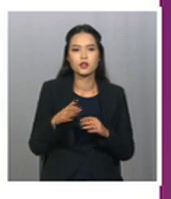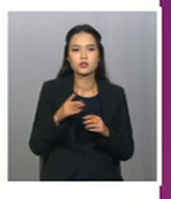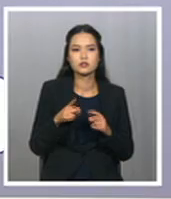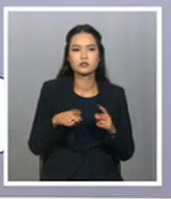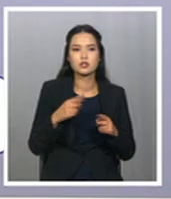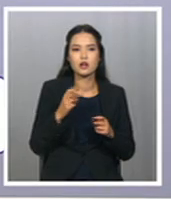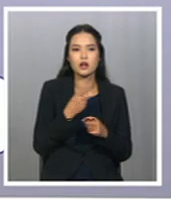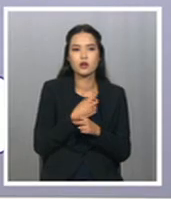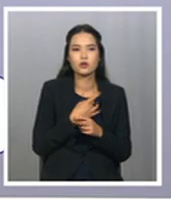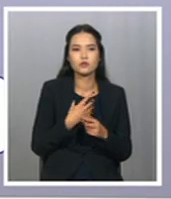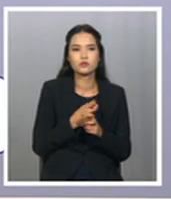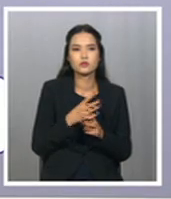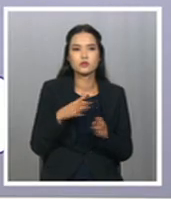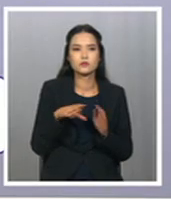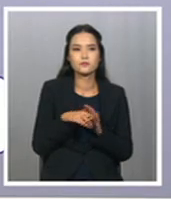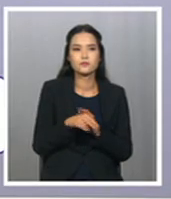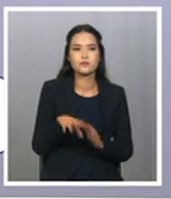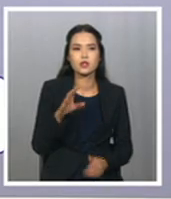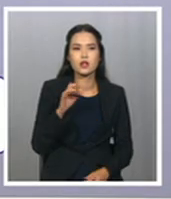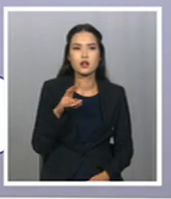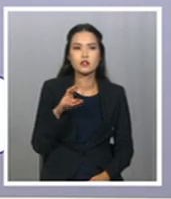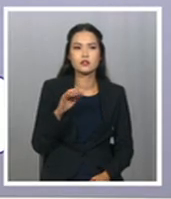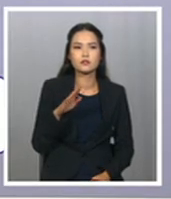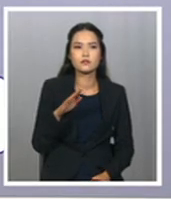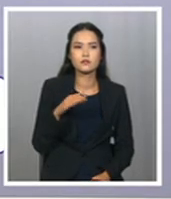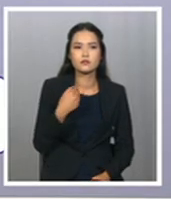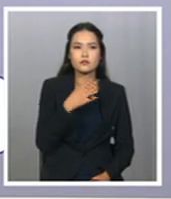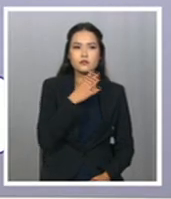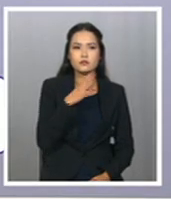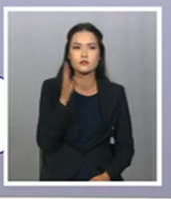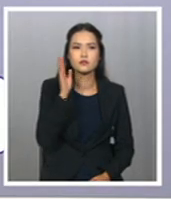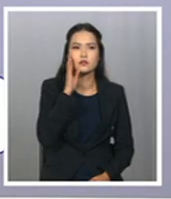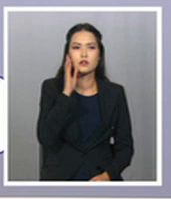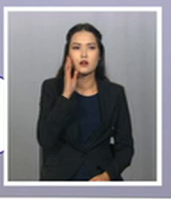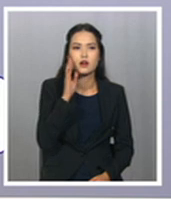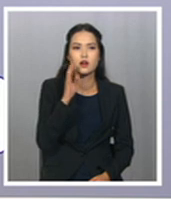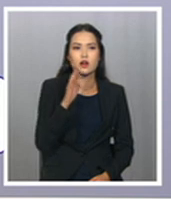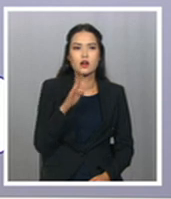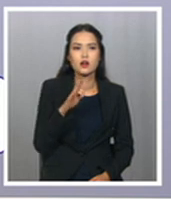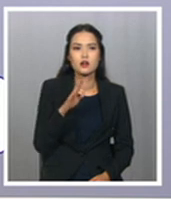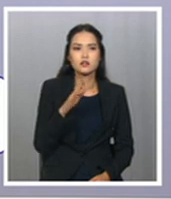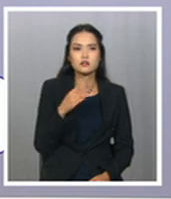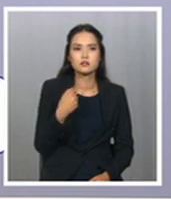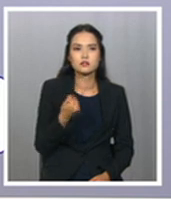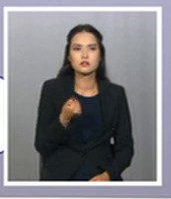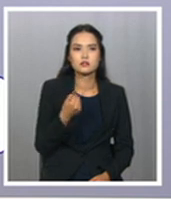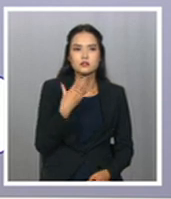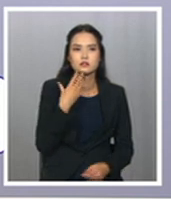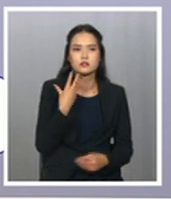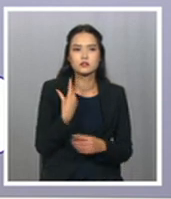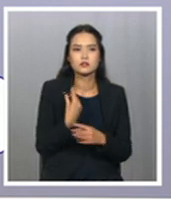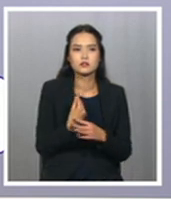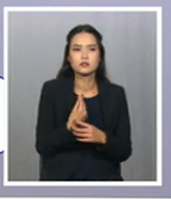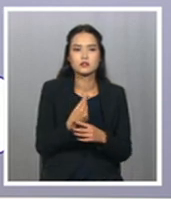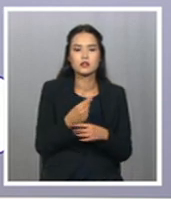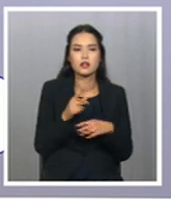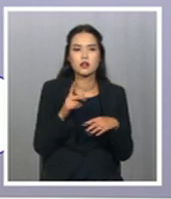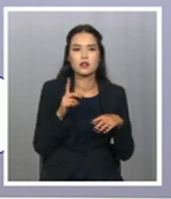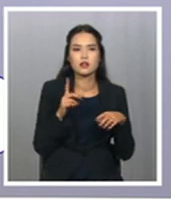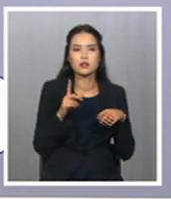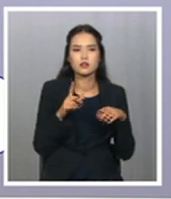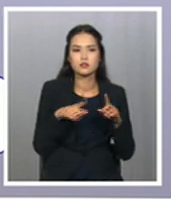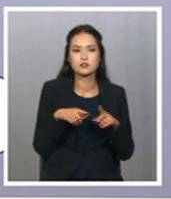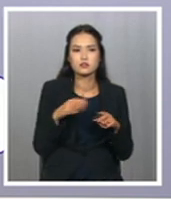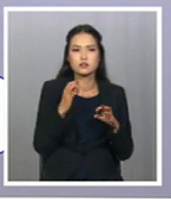жататын. Франклин Делано Рузвельттің анасы Элеонора оның интеллектуалды тұрғыдан